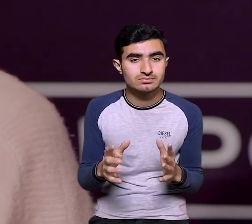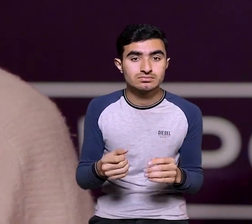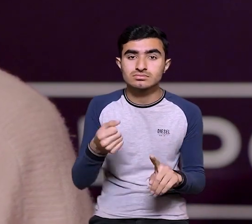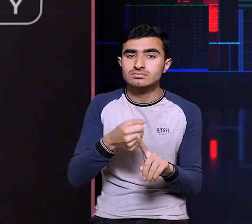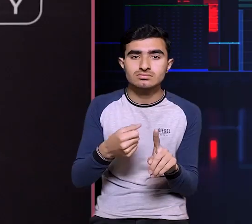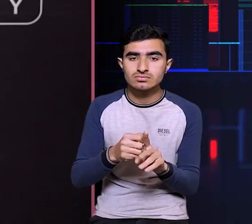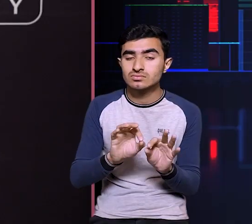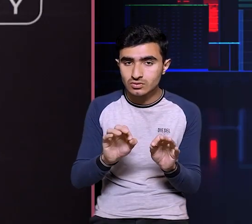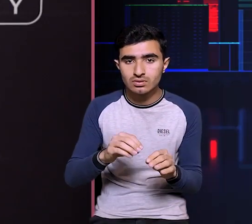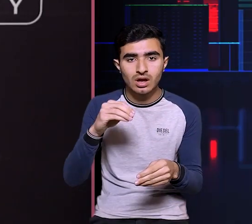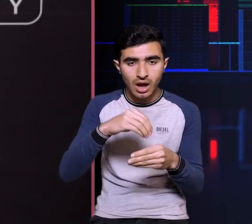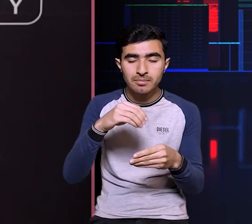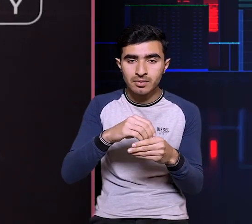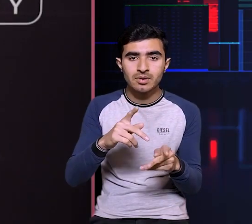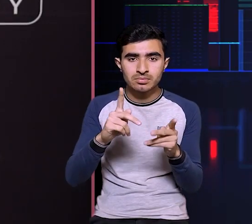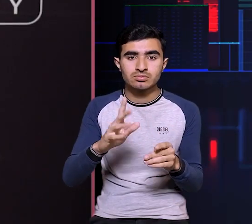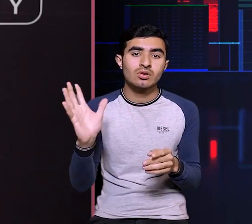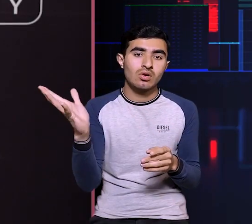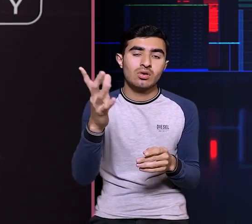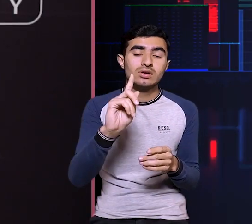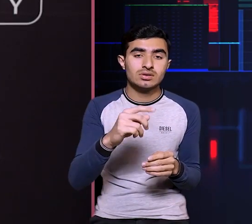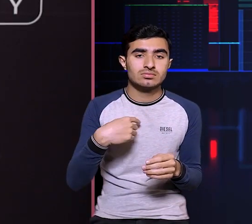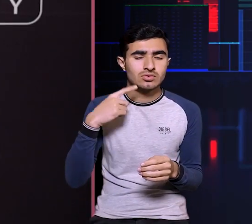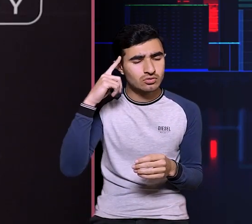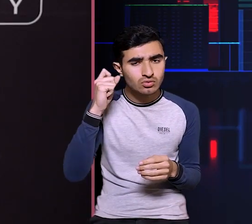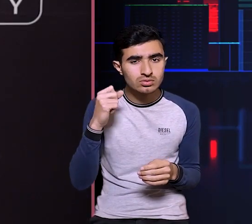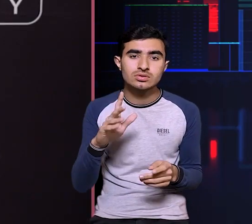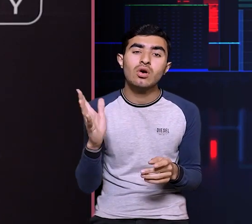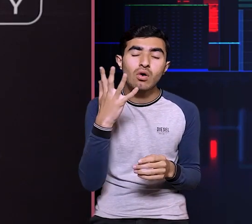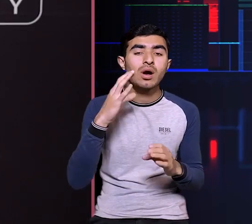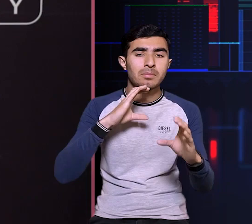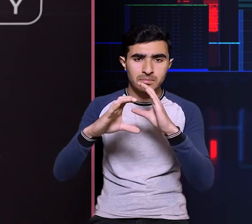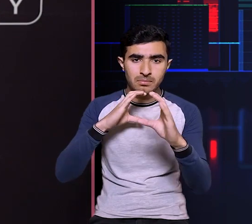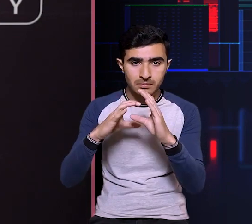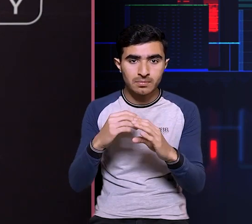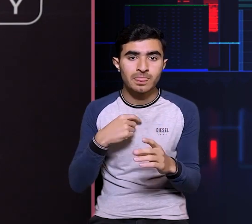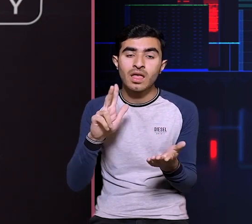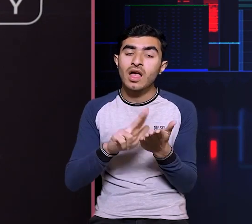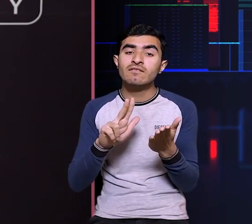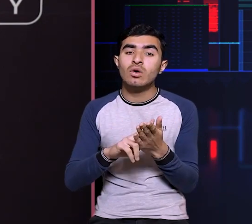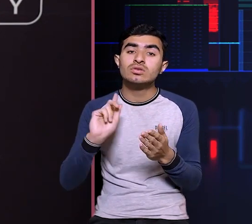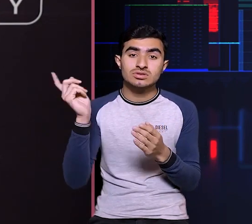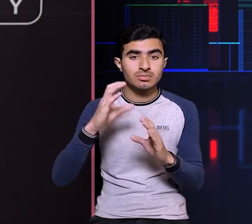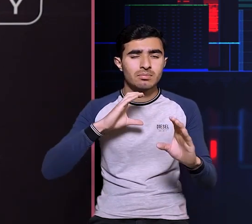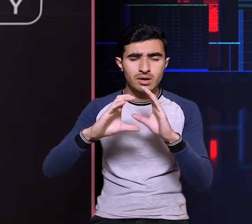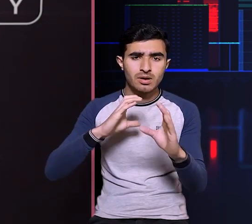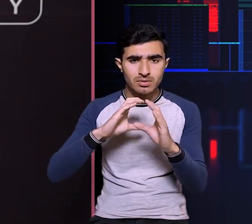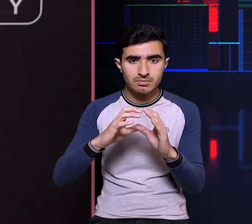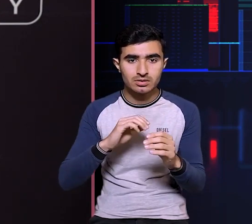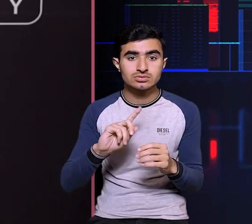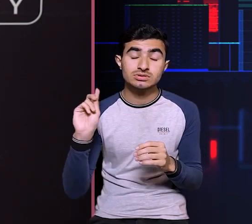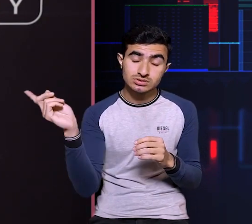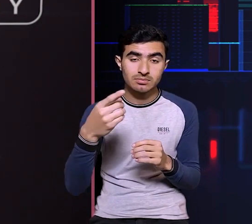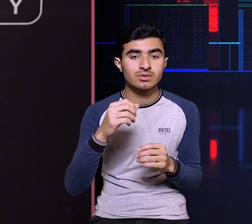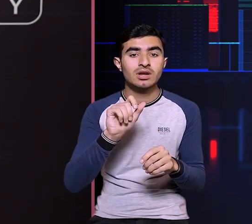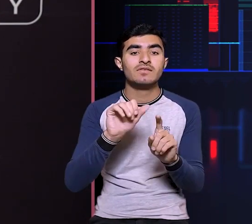एक्सचेंज. और उसमें बिकॉज आई प्लान कि मैंने हर मेंबर से बात करनी है जो मेरा वोटर है. तो आई हैड टू मेक लाइक इन 15 days